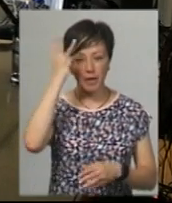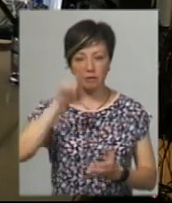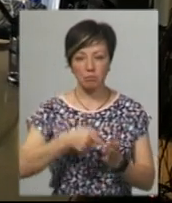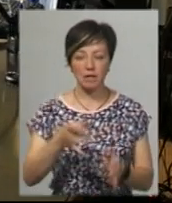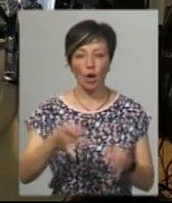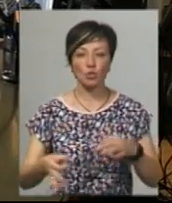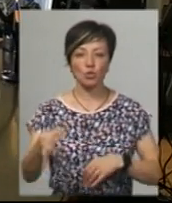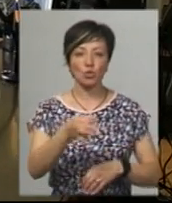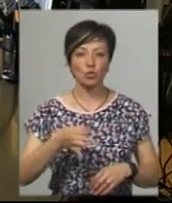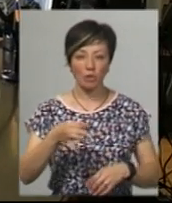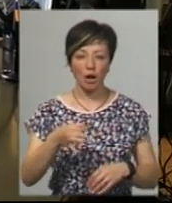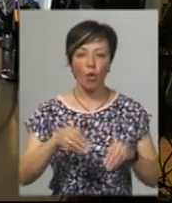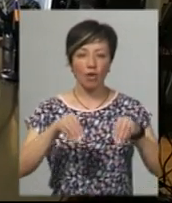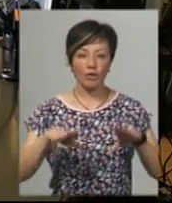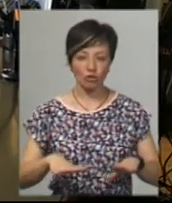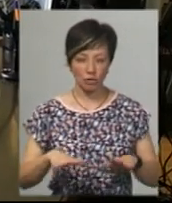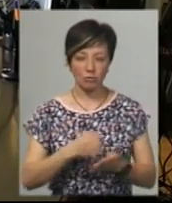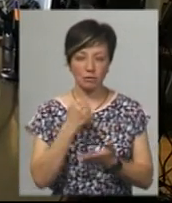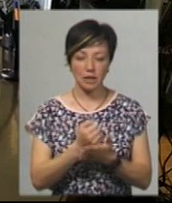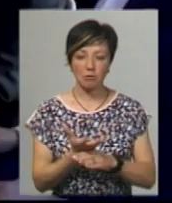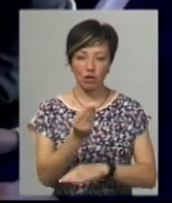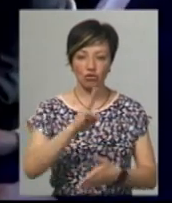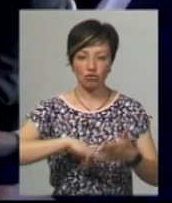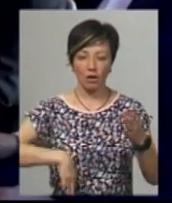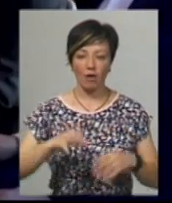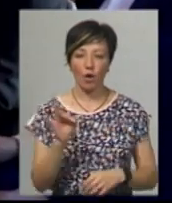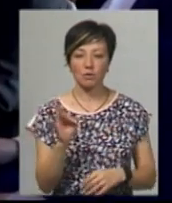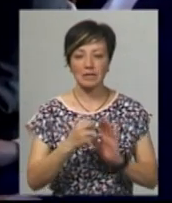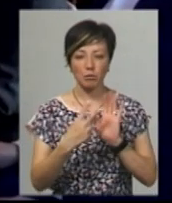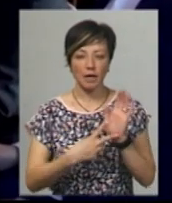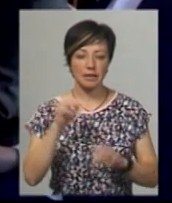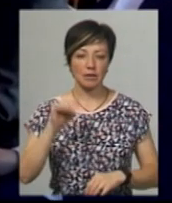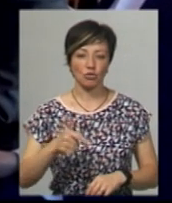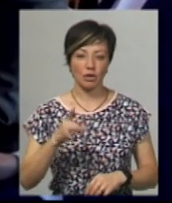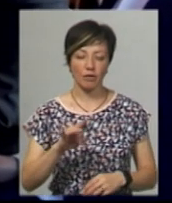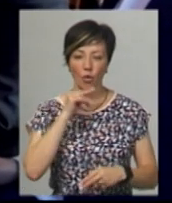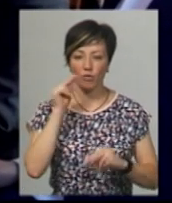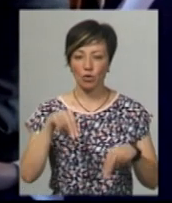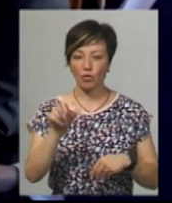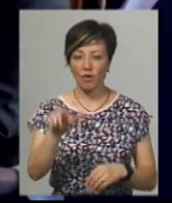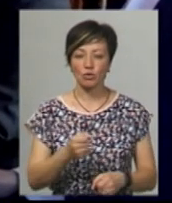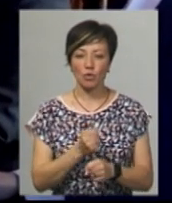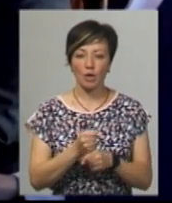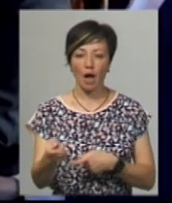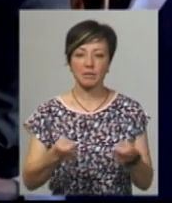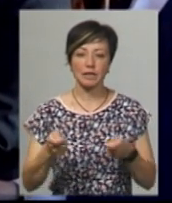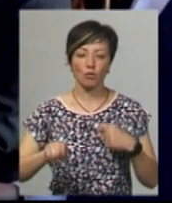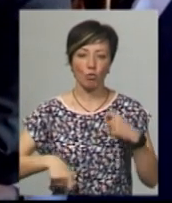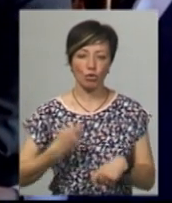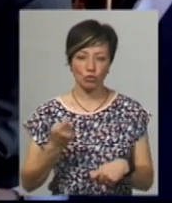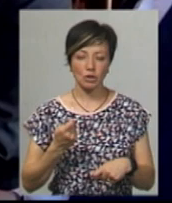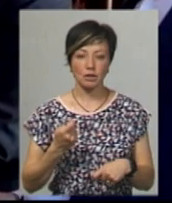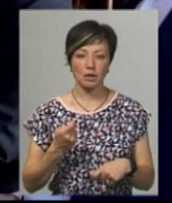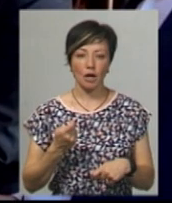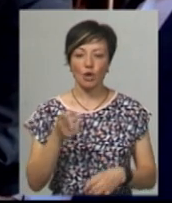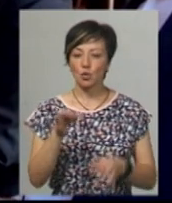міськрайонного суду Надія Салоїд ухвалила рішення сплатити штраф у розмірі 17 тисяч гривень. Обвинувачений у скоєнні адміністративного правопорушення у суд